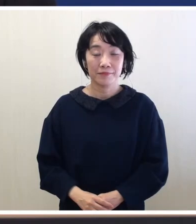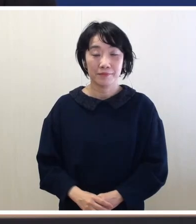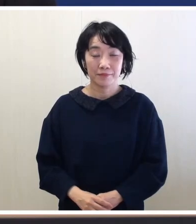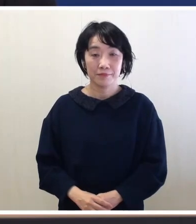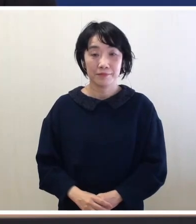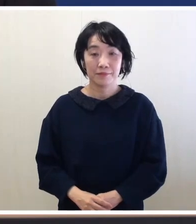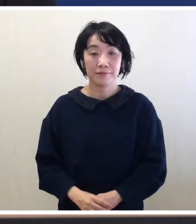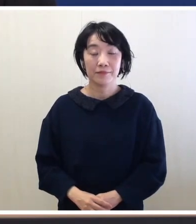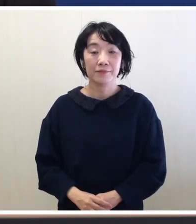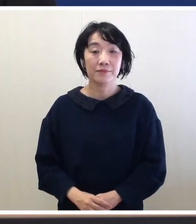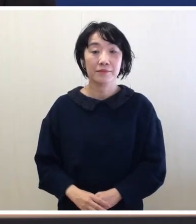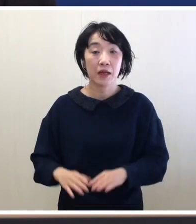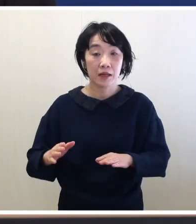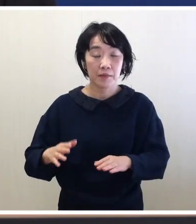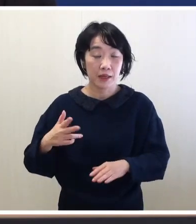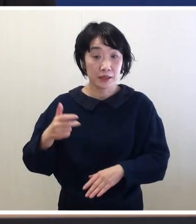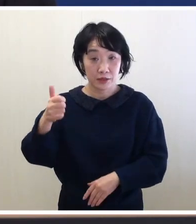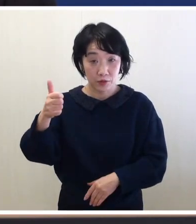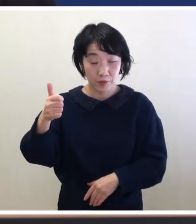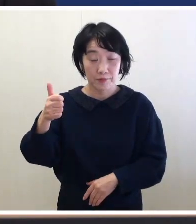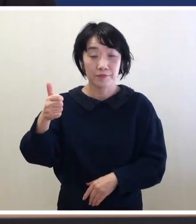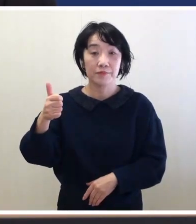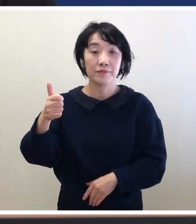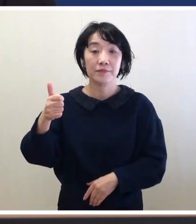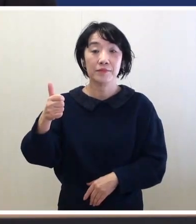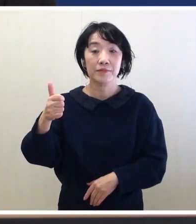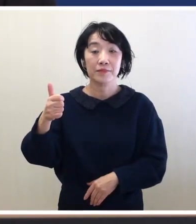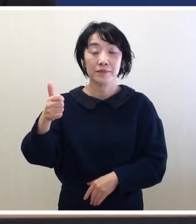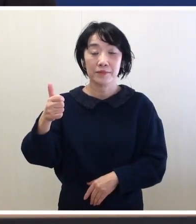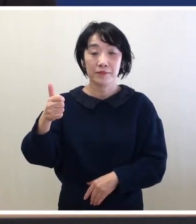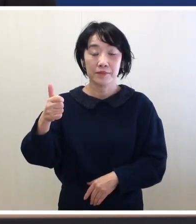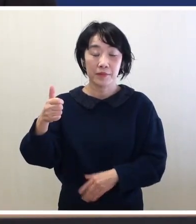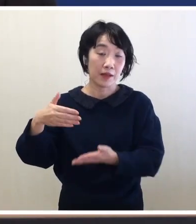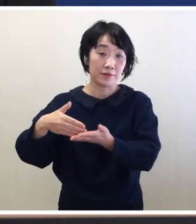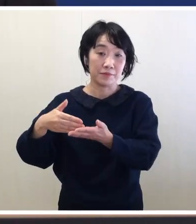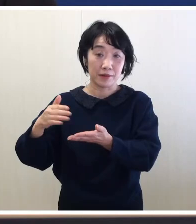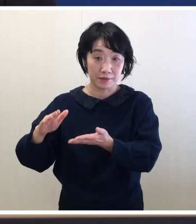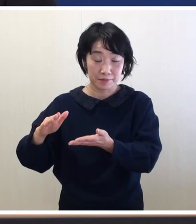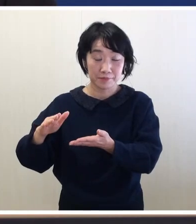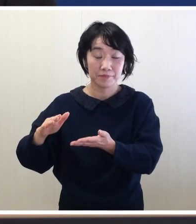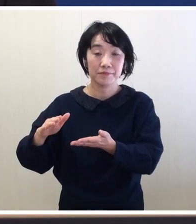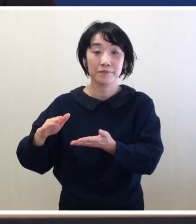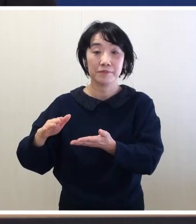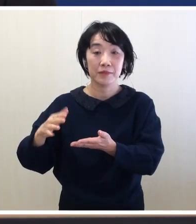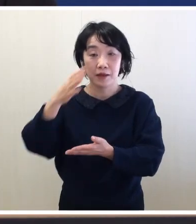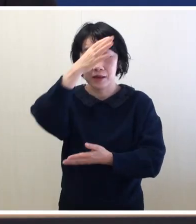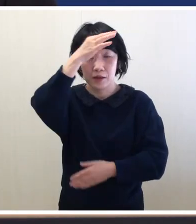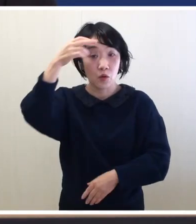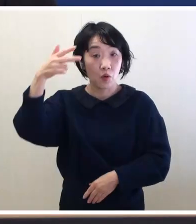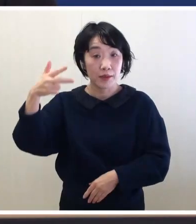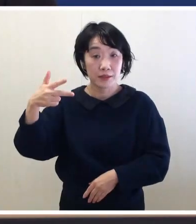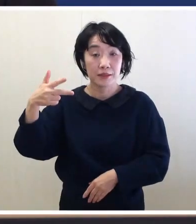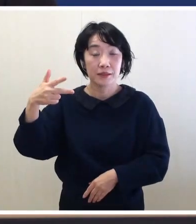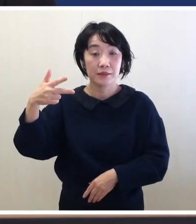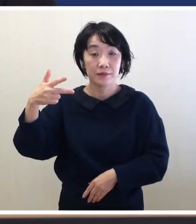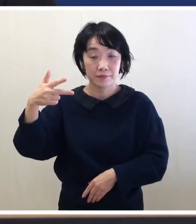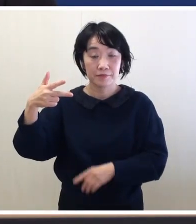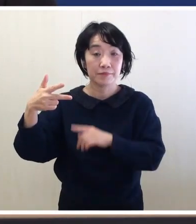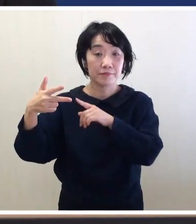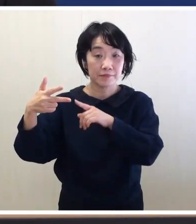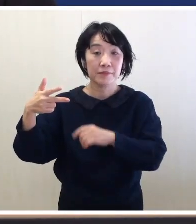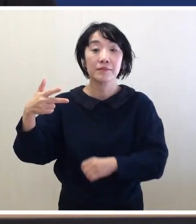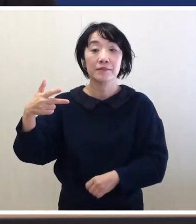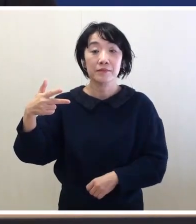ります。で、今久本市長からお話がありましたように、神戸